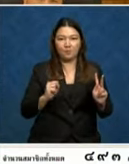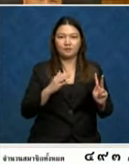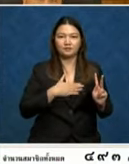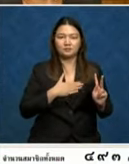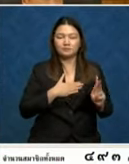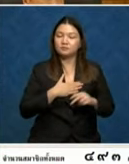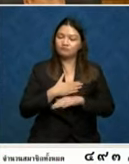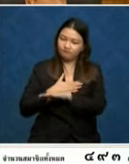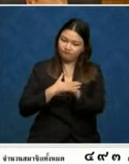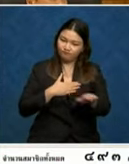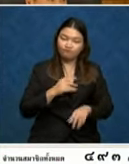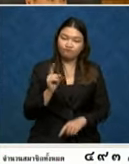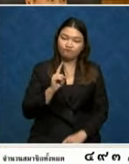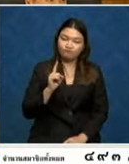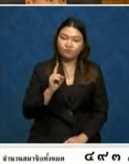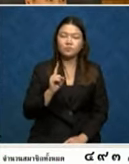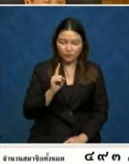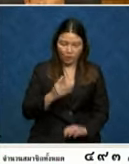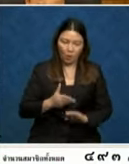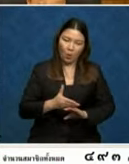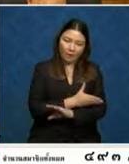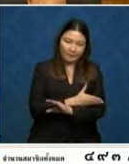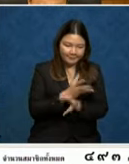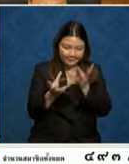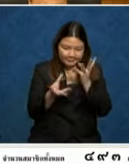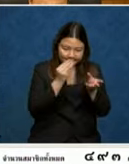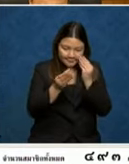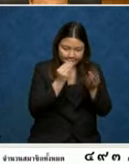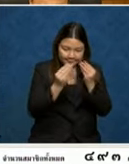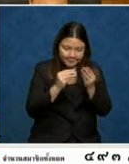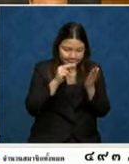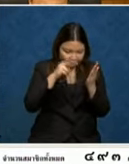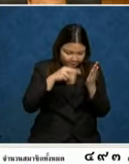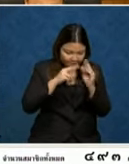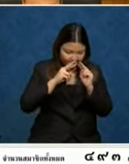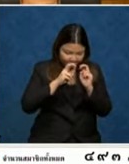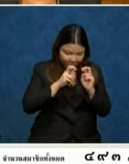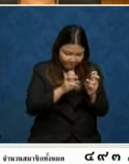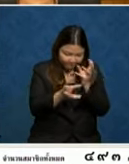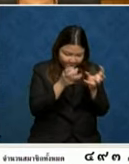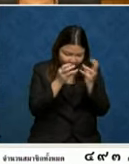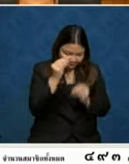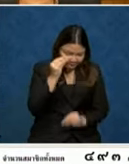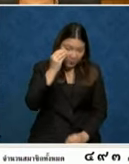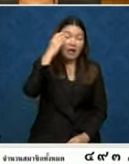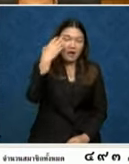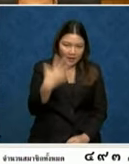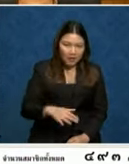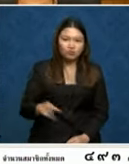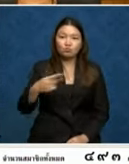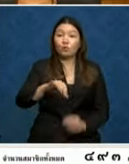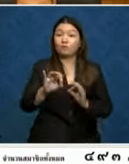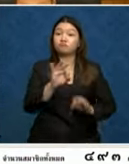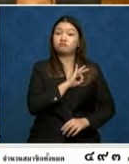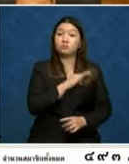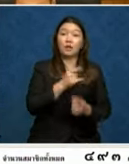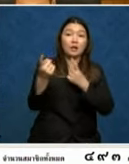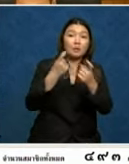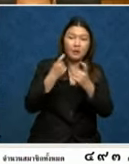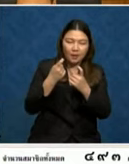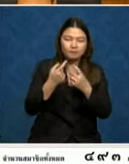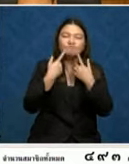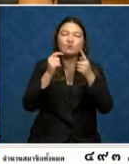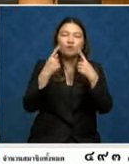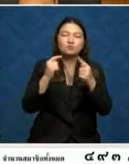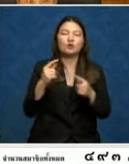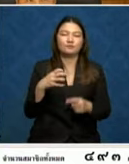ทุกคนทํากันบ้านมาจะมาชี้แจงกับ pues más Topแต่ว่ามีแ้